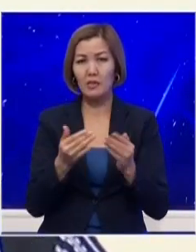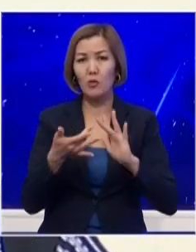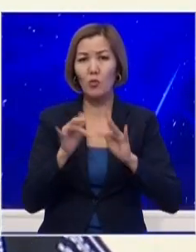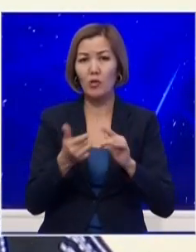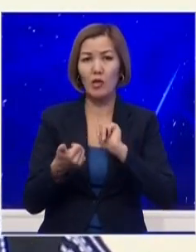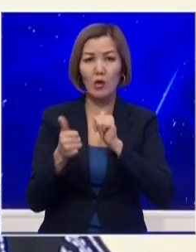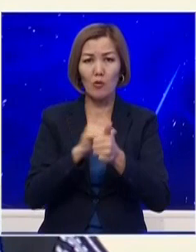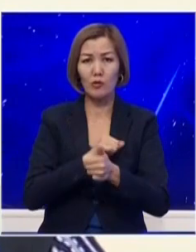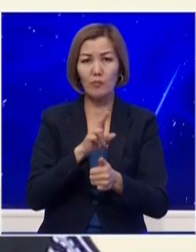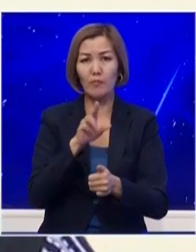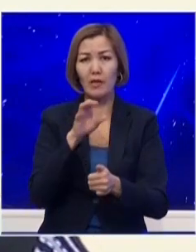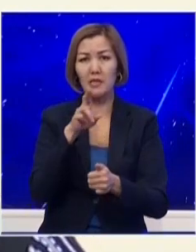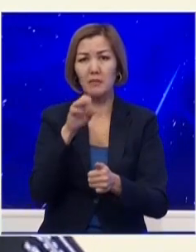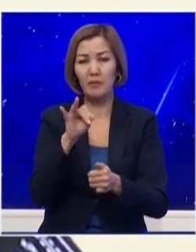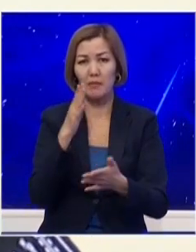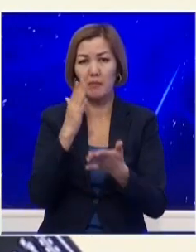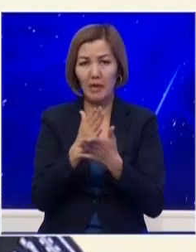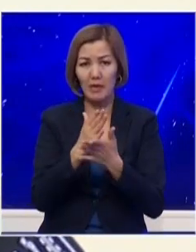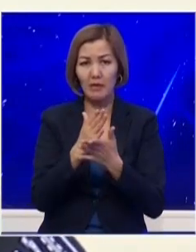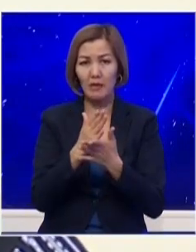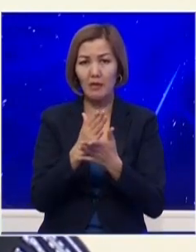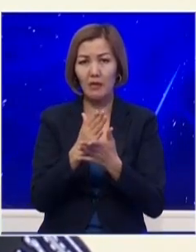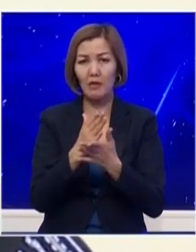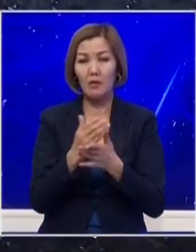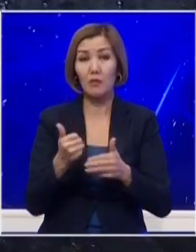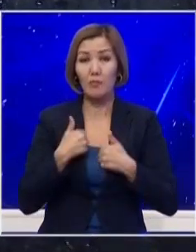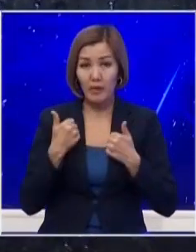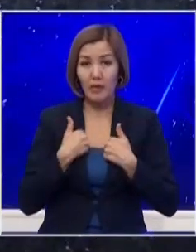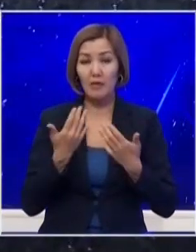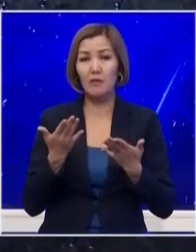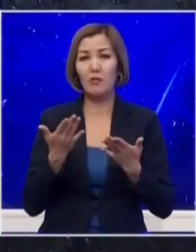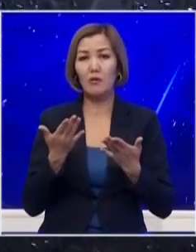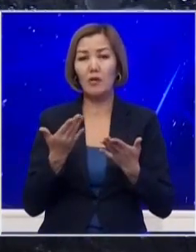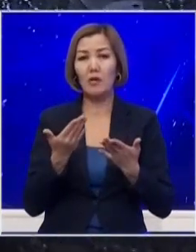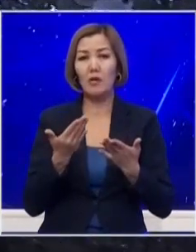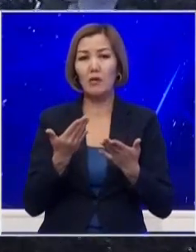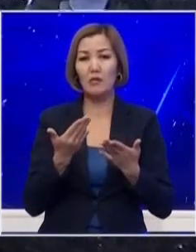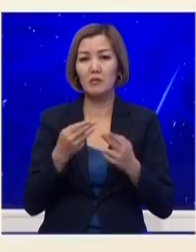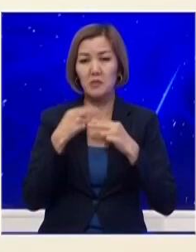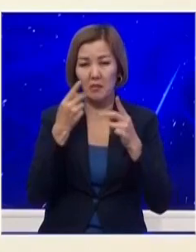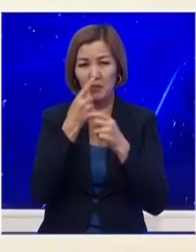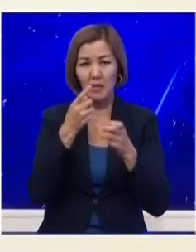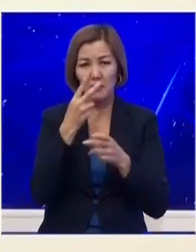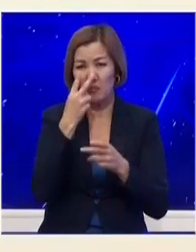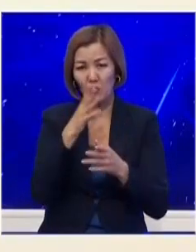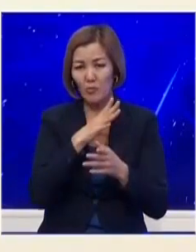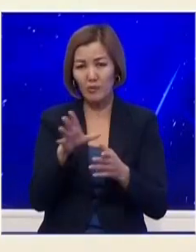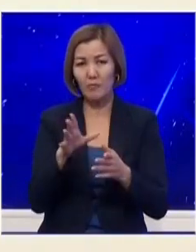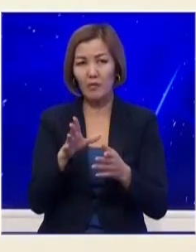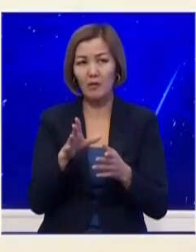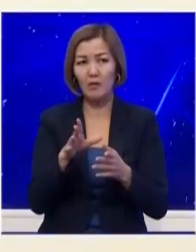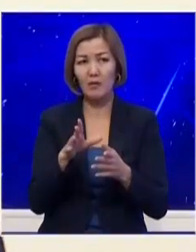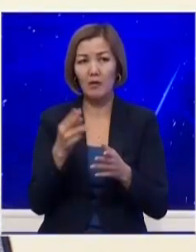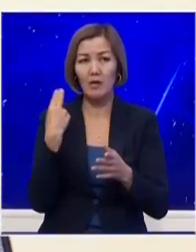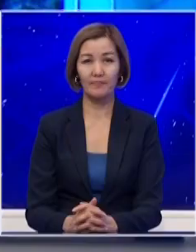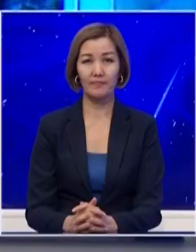ауысып кеткеннен кейін Каспи бар, әнемне деп ұмытылып, келген сообщениеларға да мән бермей, сөйтіп жүріп, бәрі жиналып